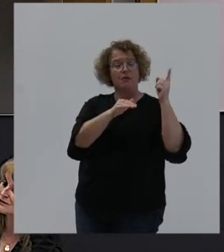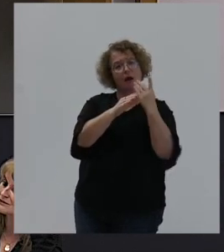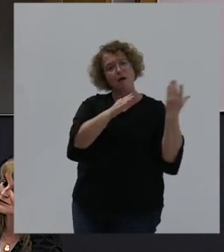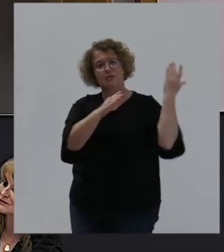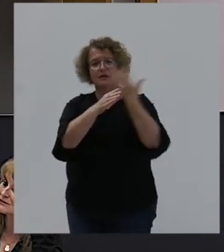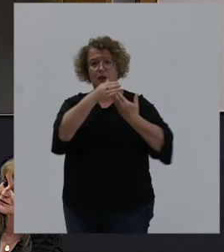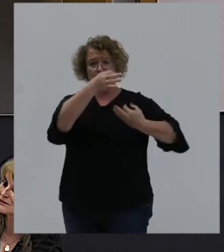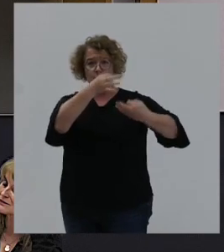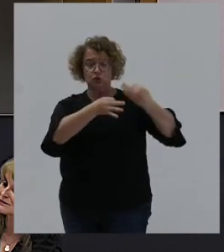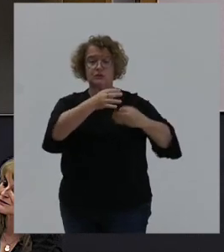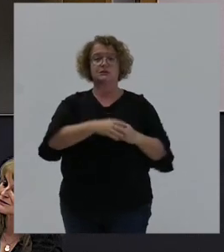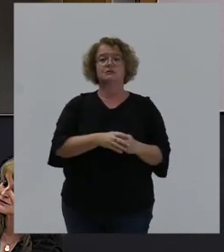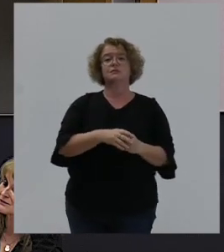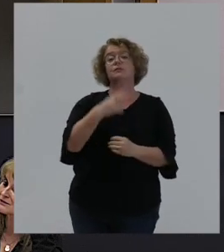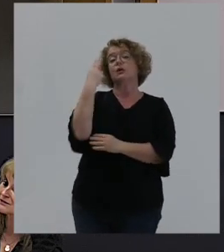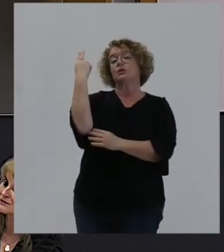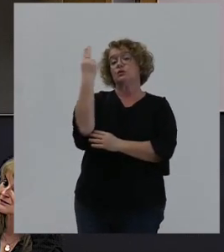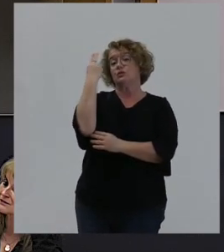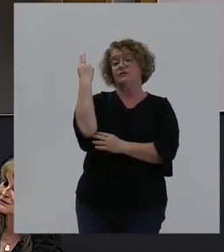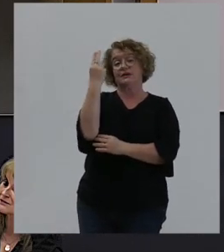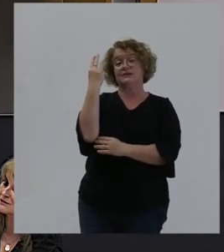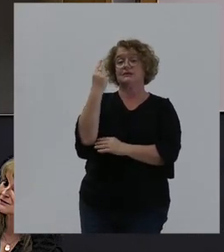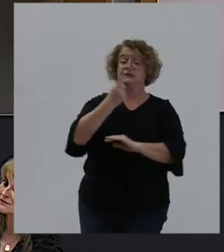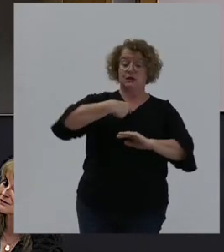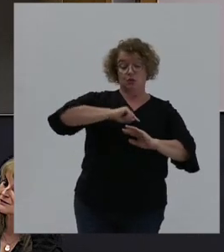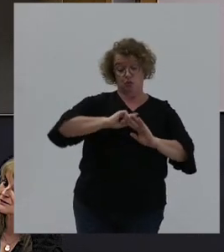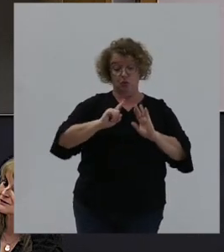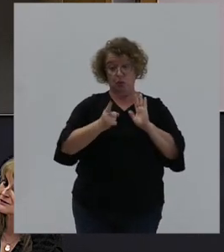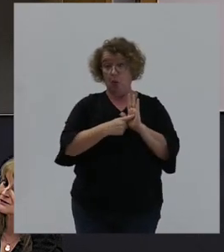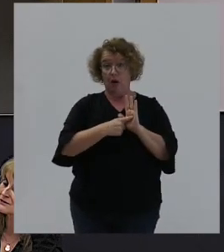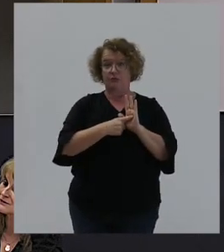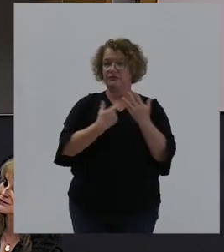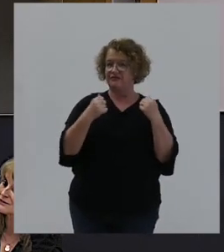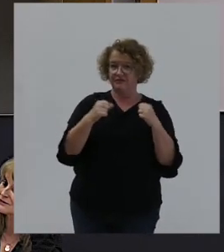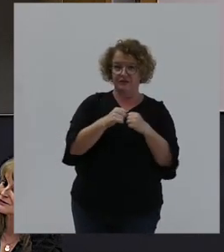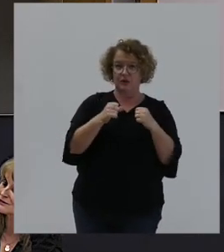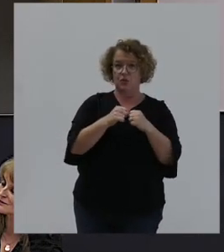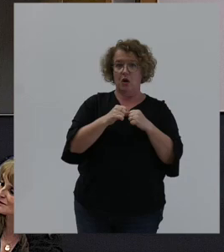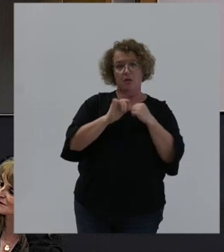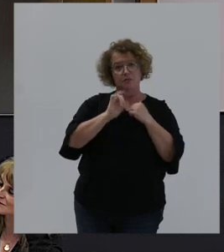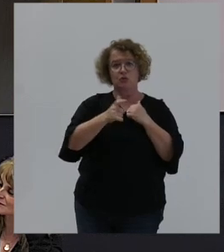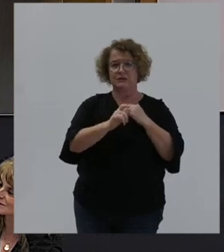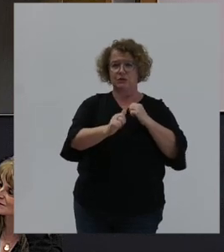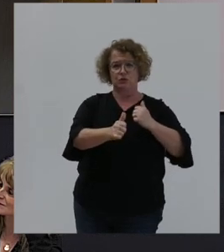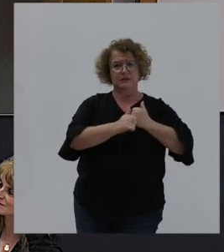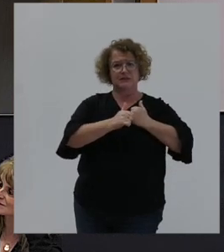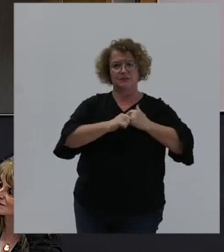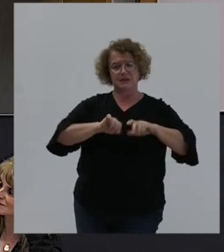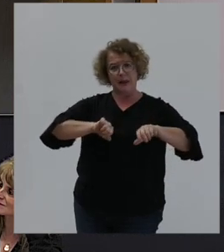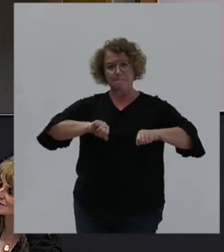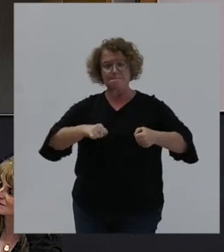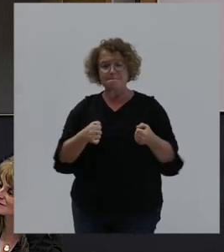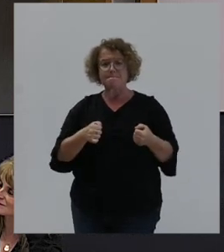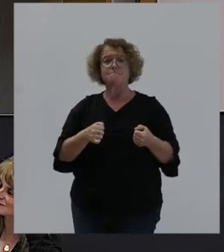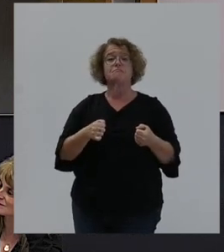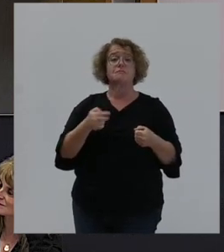L'université fait ce qu'elle peut faire, je veux dire ce qu'elle a le droit de faire, c'est-à-dire des procédures disciplinaires, avec les moyens qui